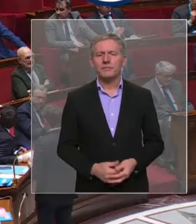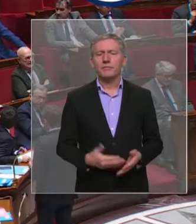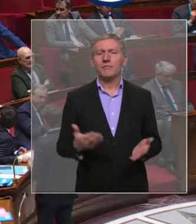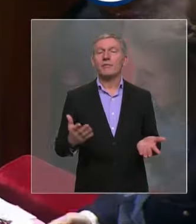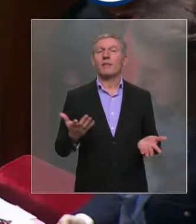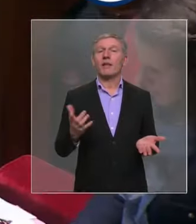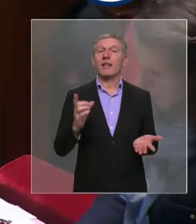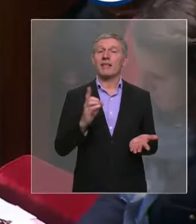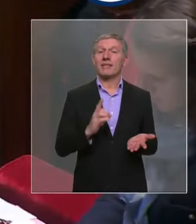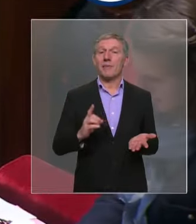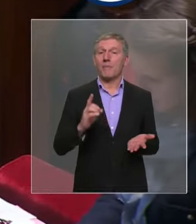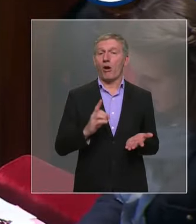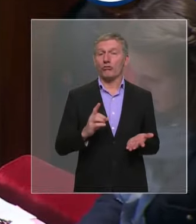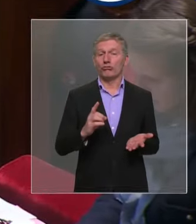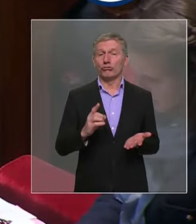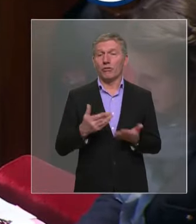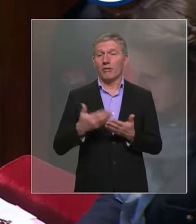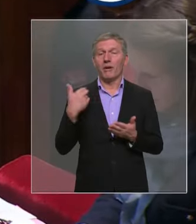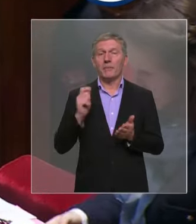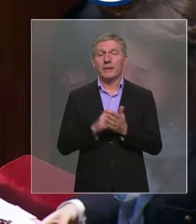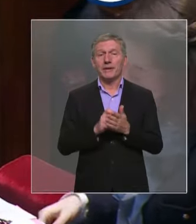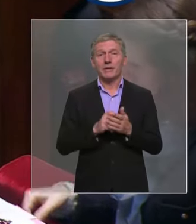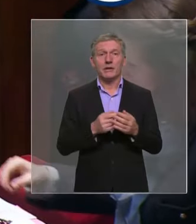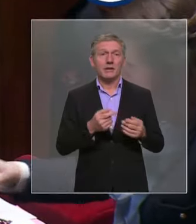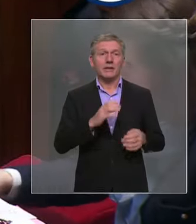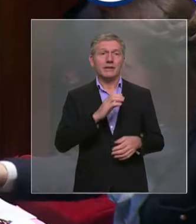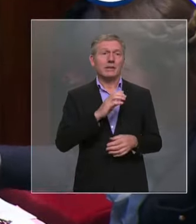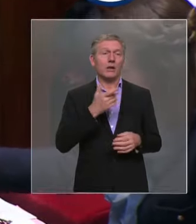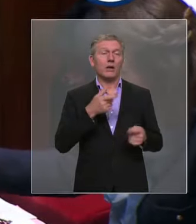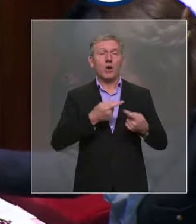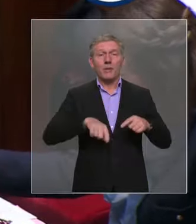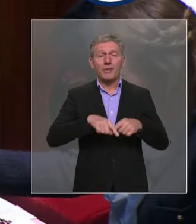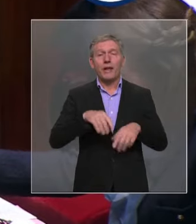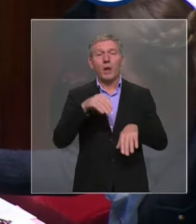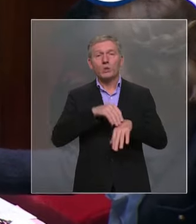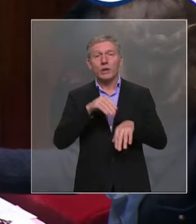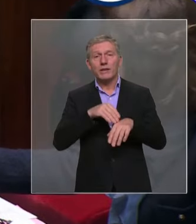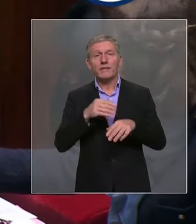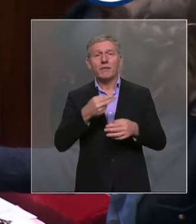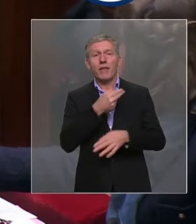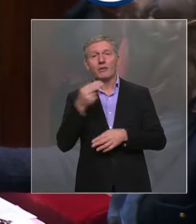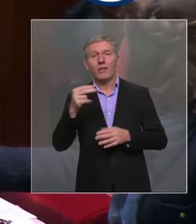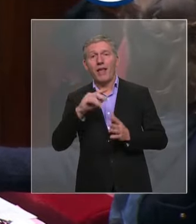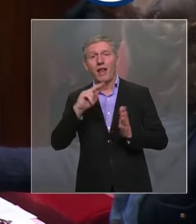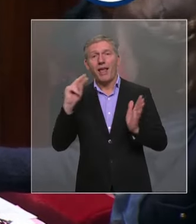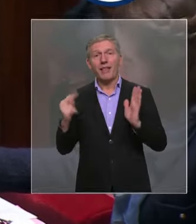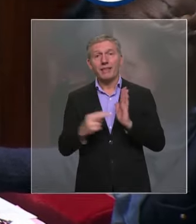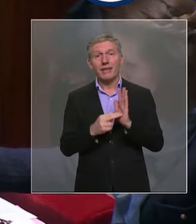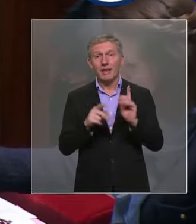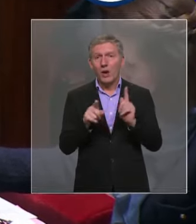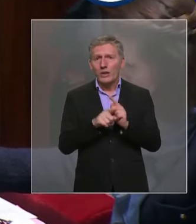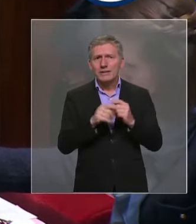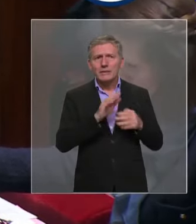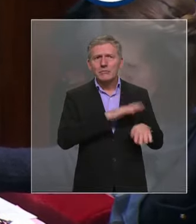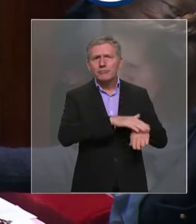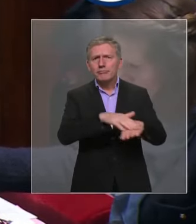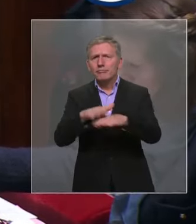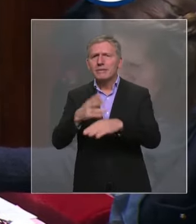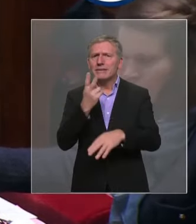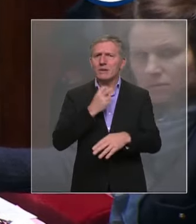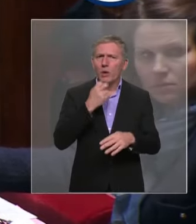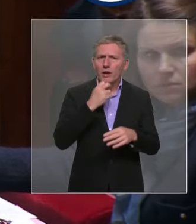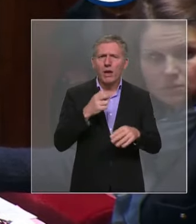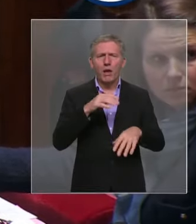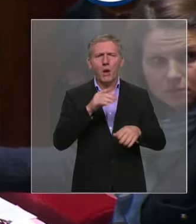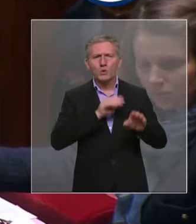Ce dimanche, après les travaux du Comité consultatif national d'éthique de la Convention citoyenne, après des consultations larges auprès des soignants, des